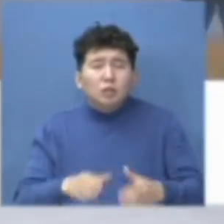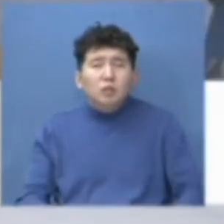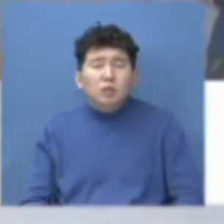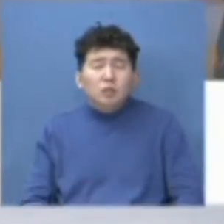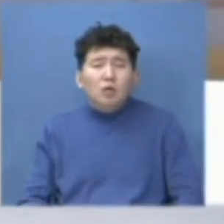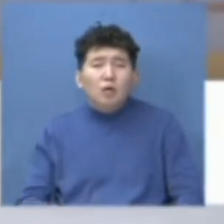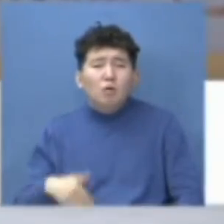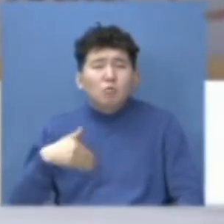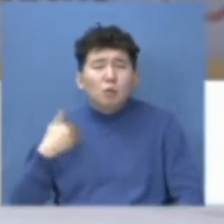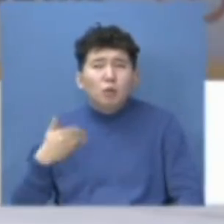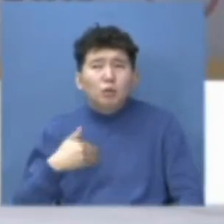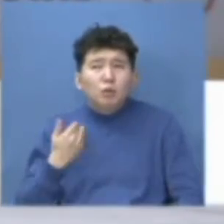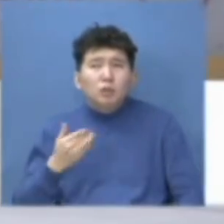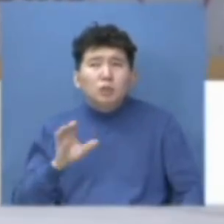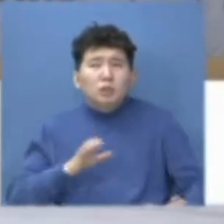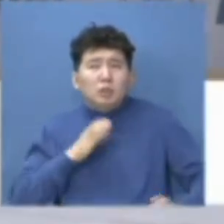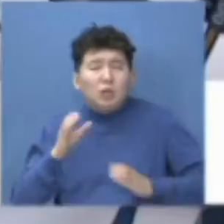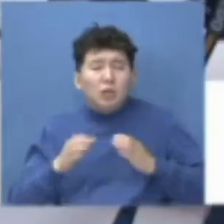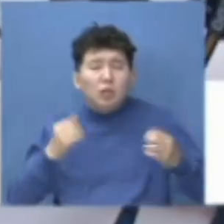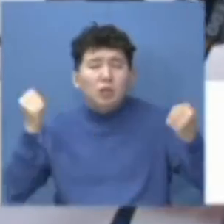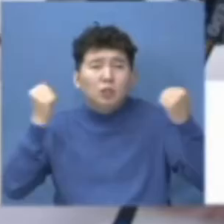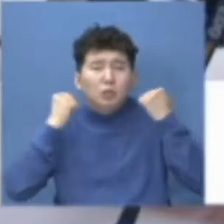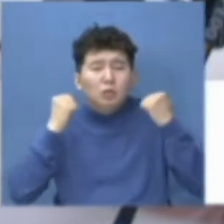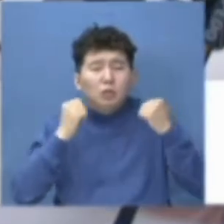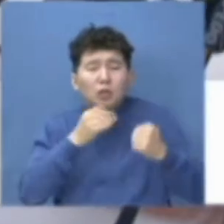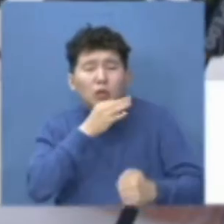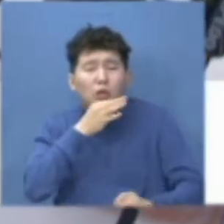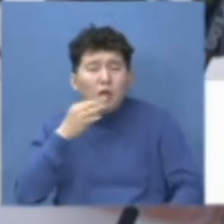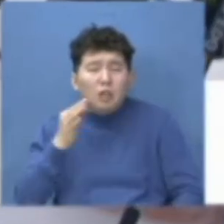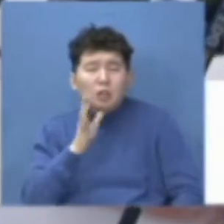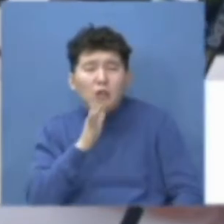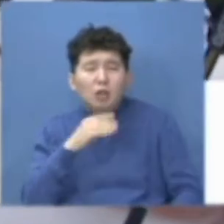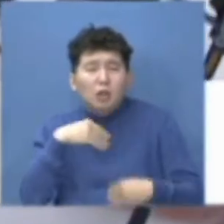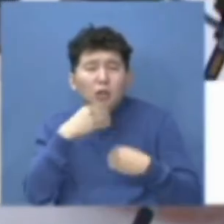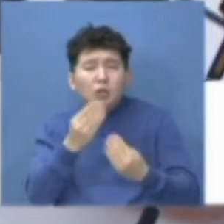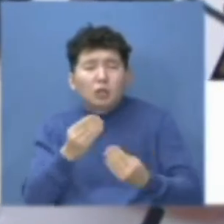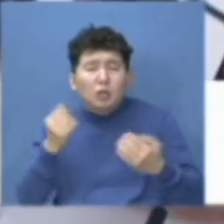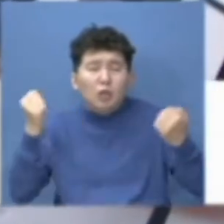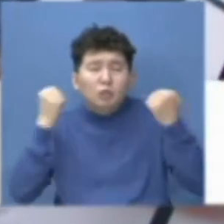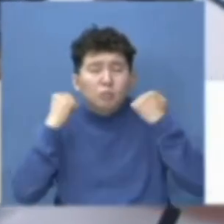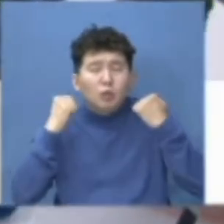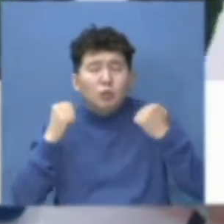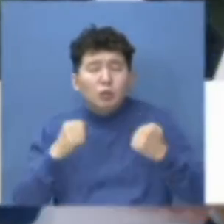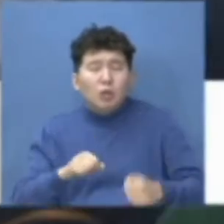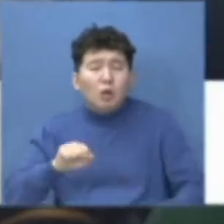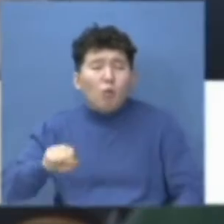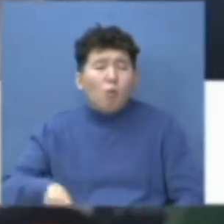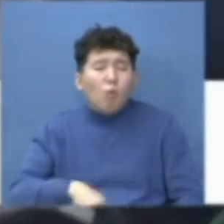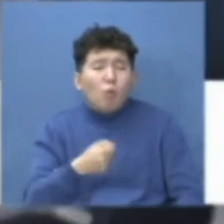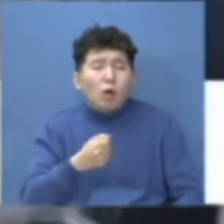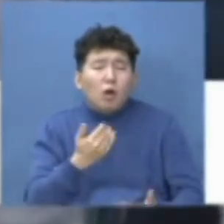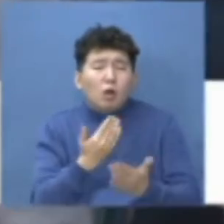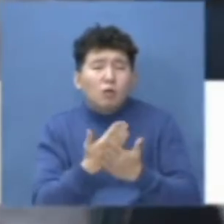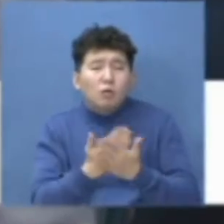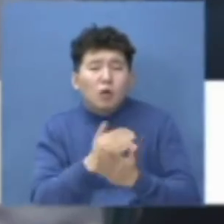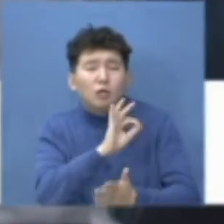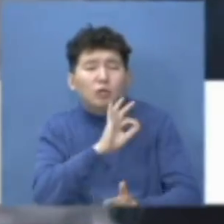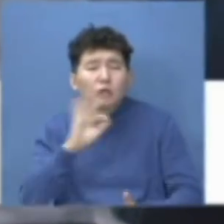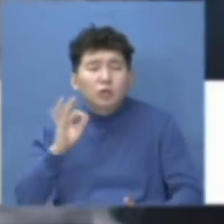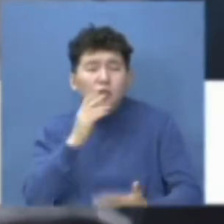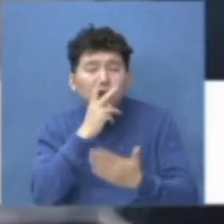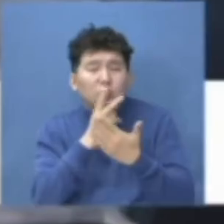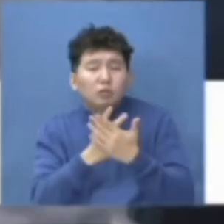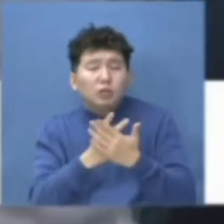занятий спортом, многие родители с ранних лет спешат отдать своих детей на те или иные занятия. Хоккей, к примеру, отличный выбор для